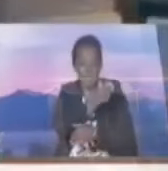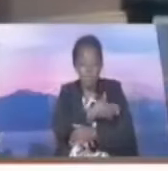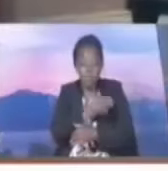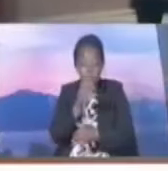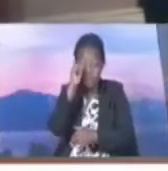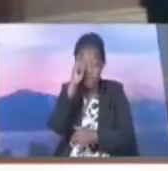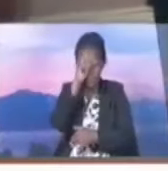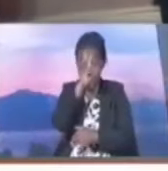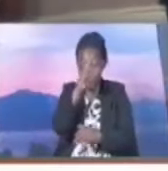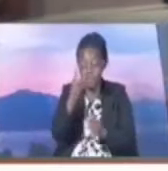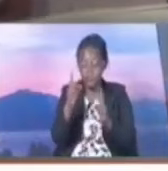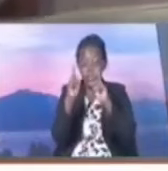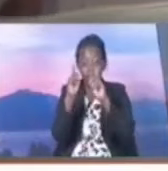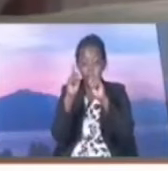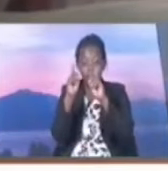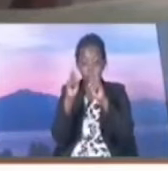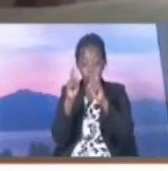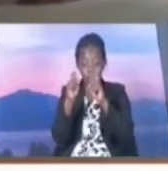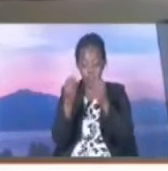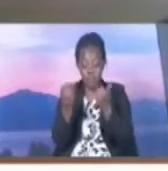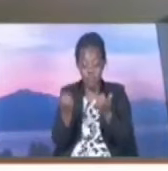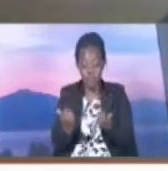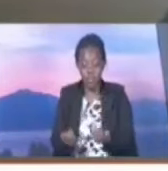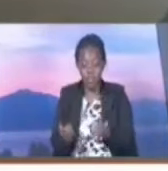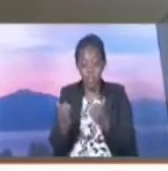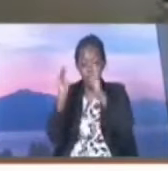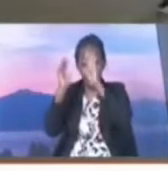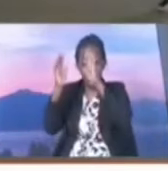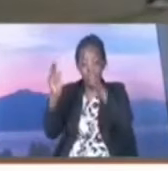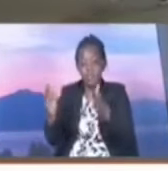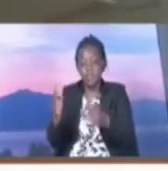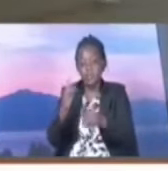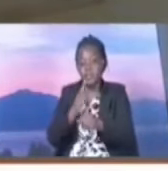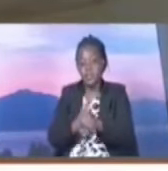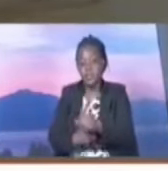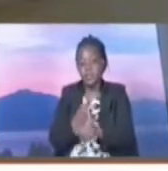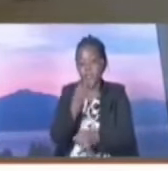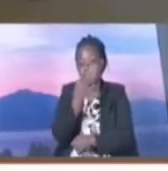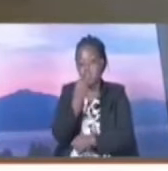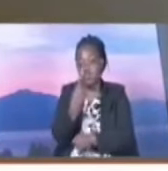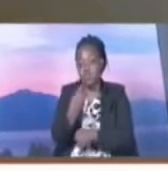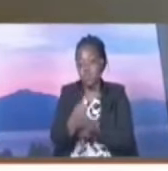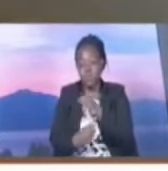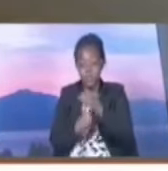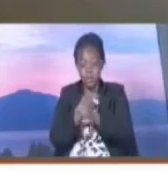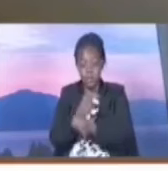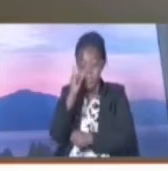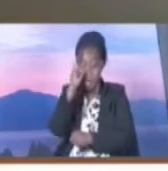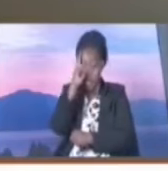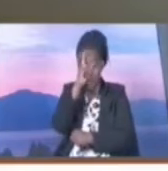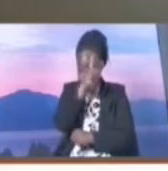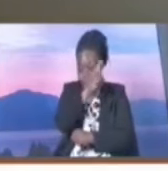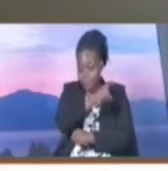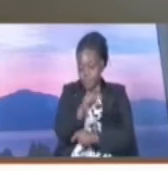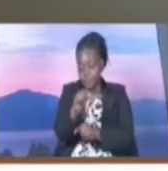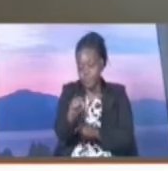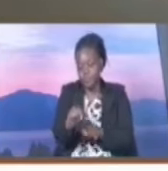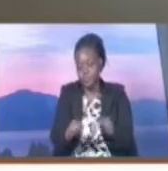Nnamulondo, anti gwe mulamwa kwe tutambulidde ku matikkira gano ag'omulundi 31 nga Ssaabasajja ali ku